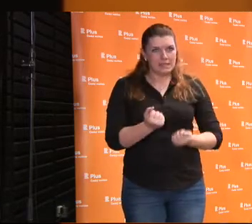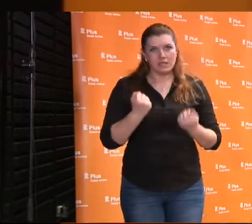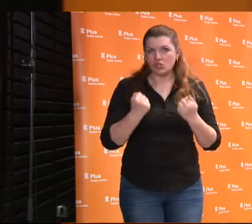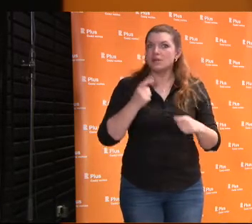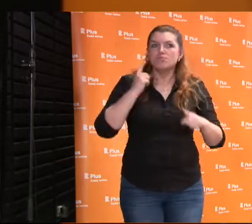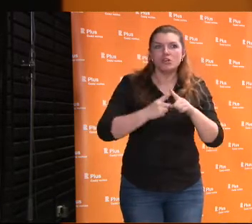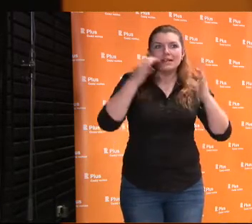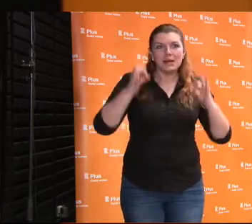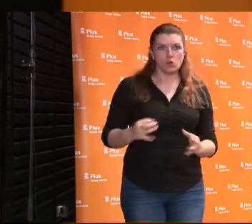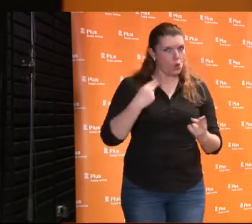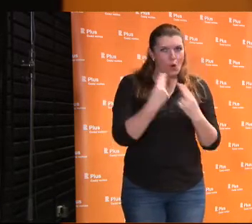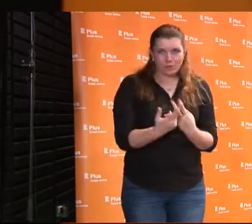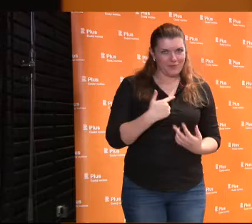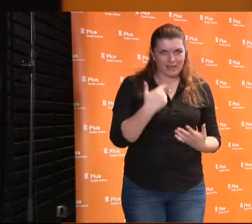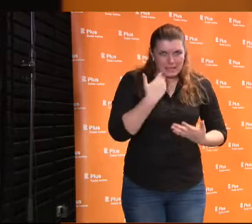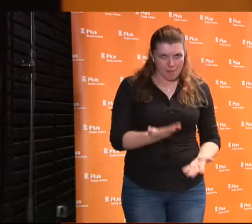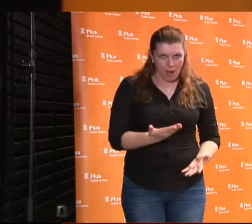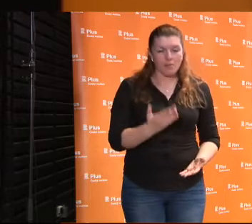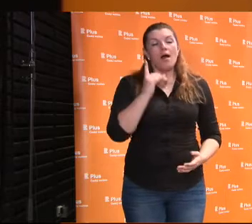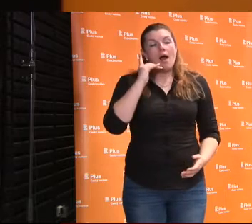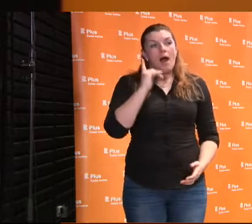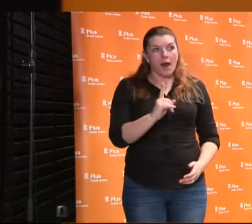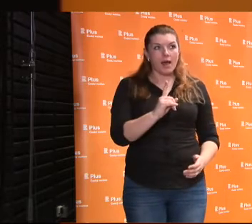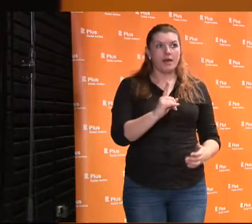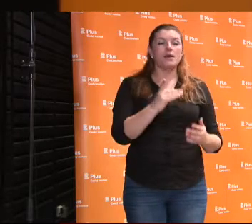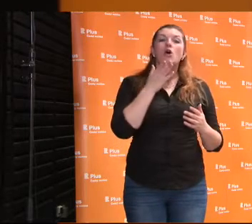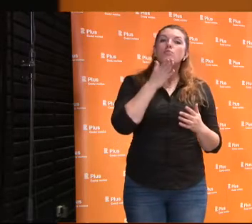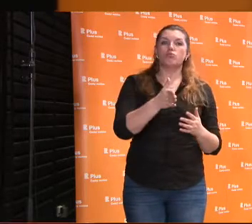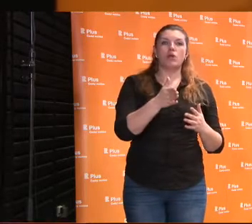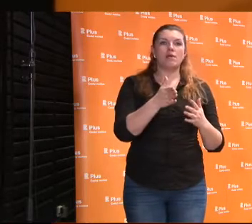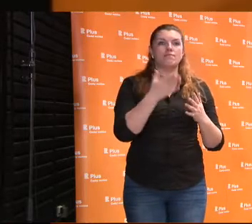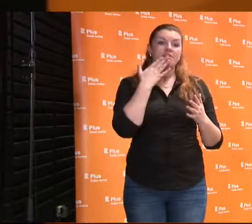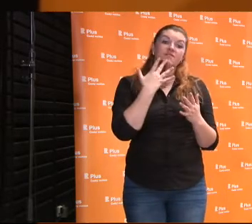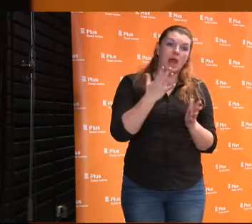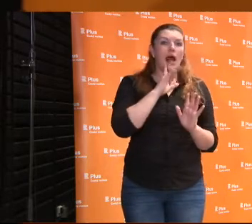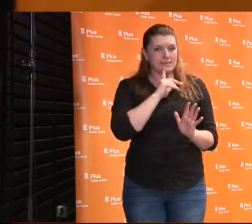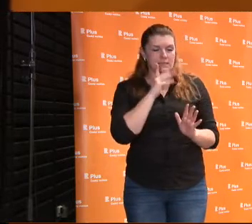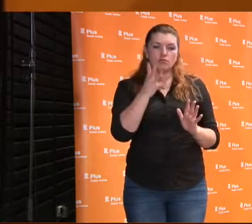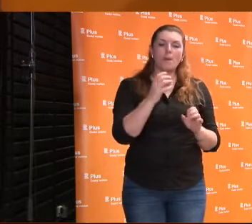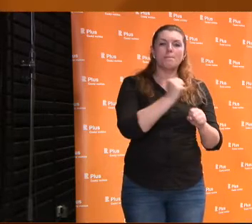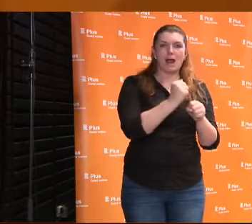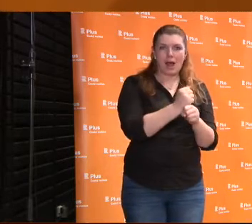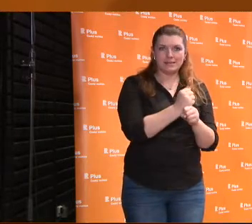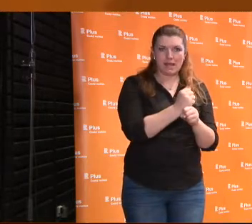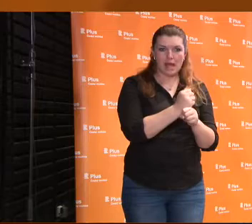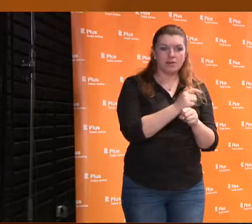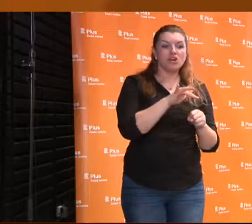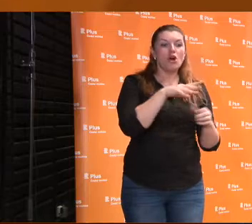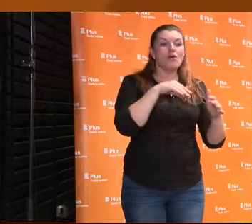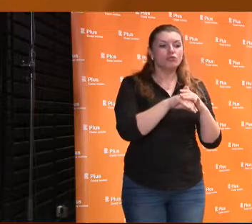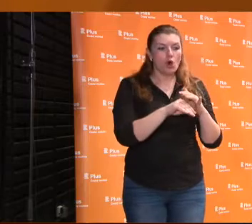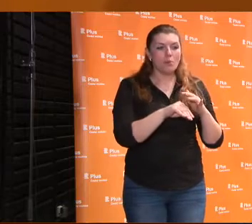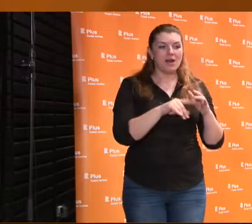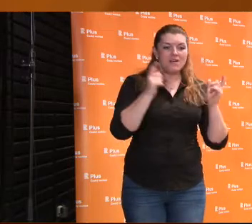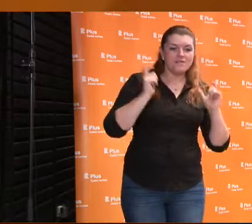úplně jednoduše, ale v zásadě se dá říct, že budou mizet ta místa, která mají vysoký podíl intelektuální